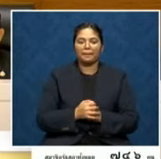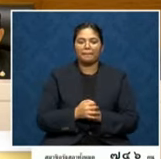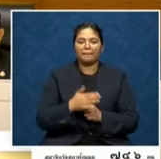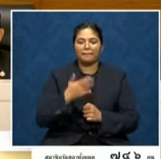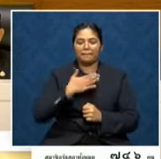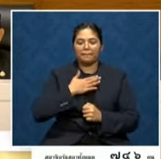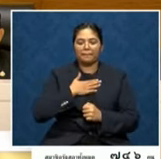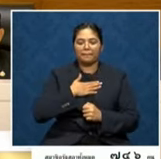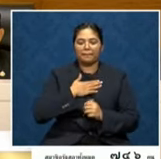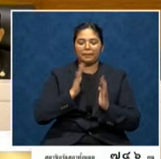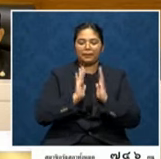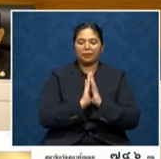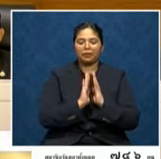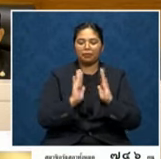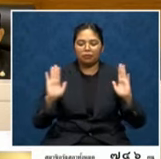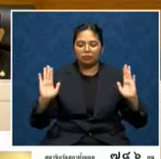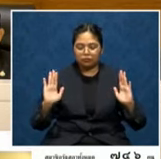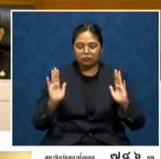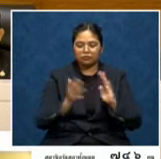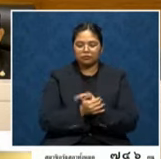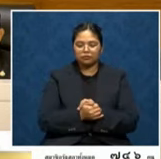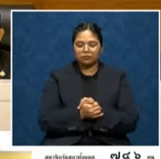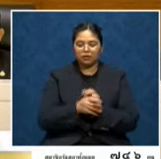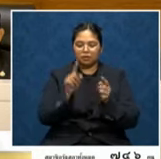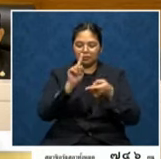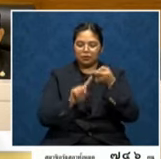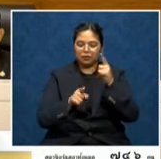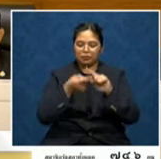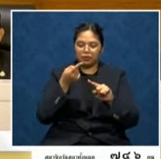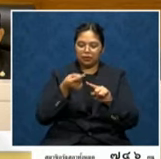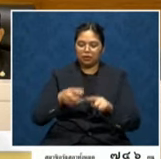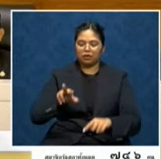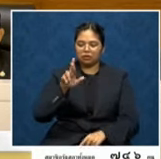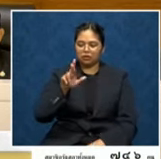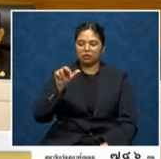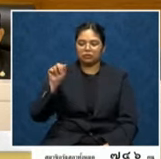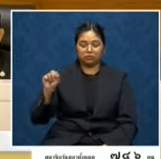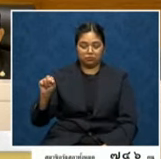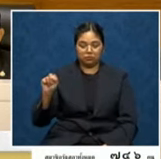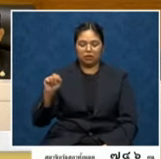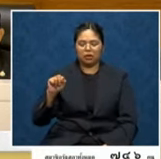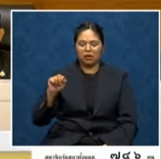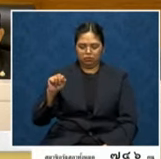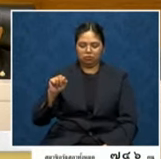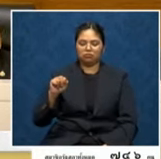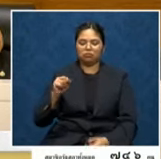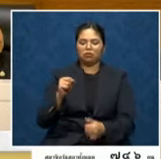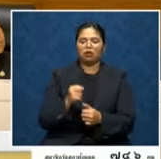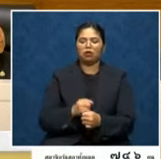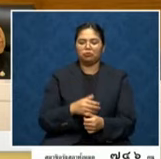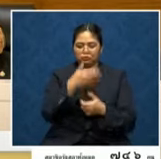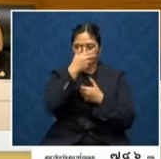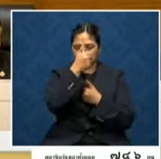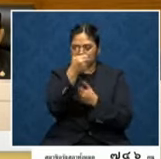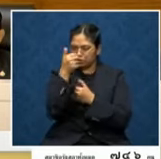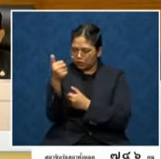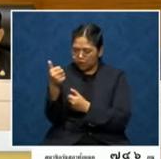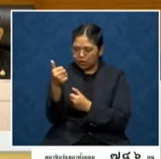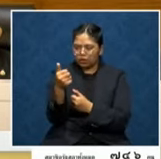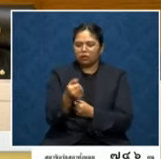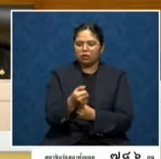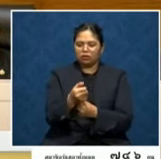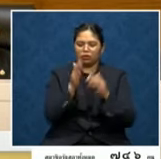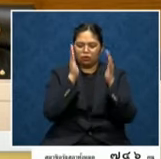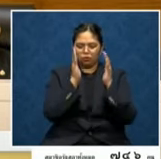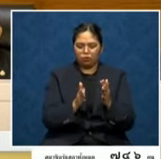ระผมต้องขอขอบคุณเพื่อนสมาชิกรัฐสภาที่ให้ความสนใจพี่น้